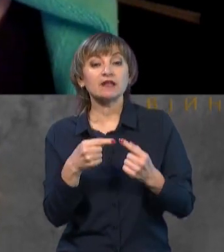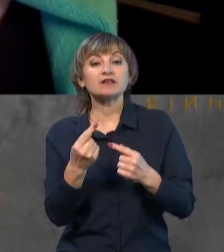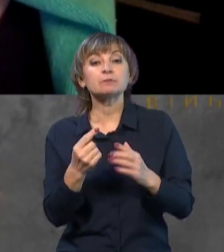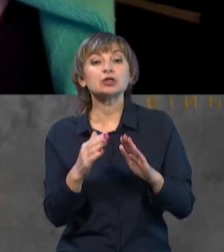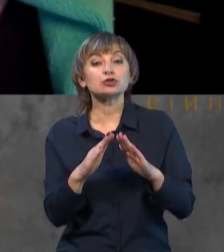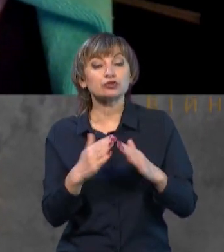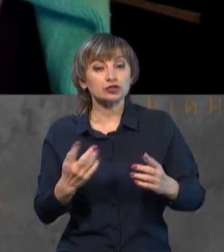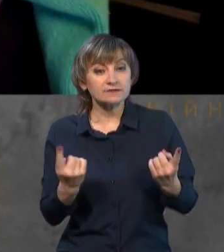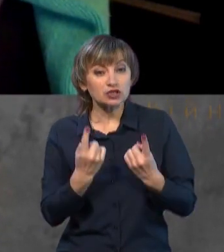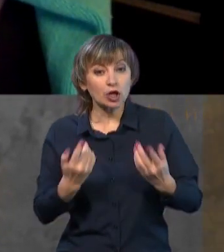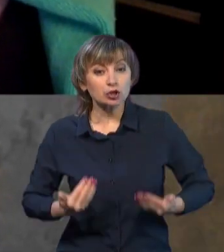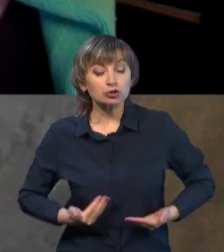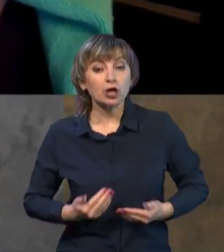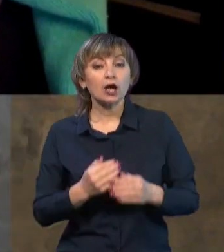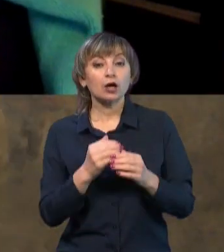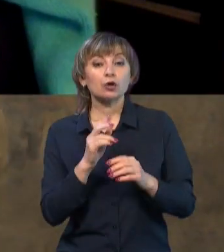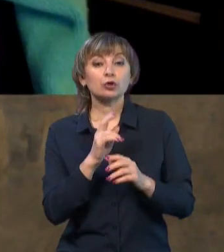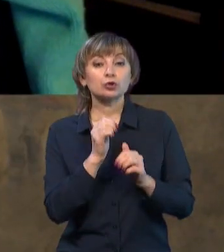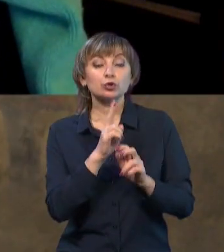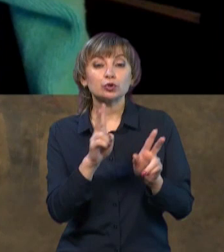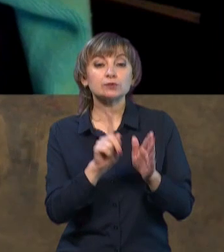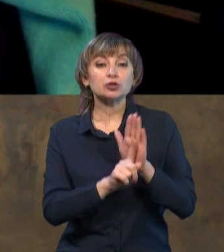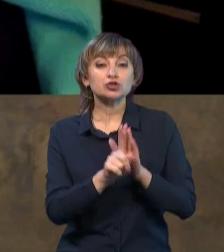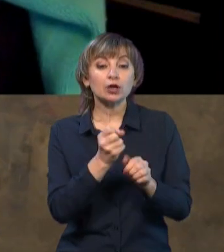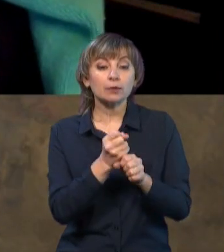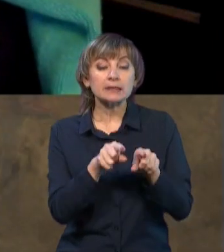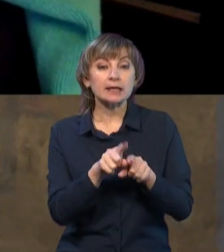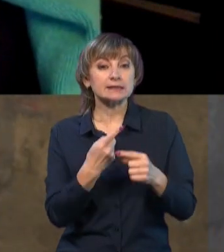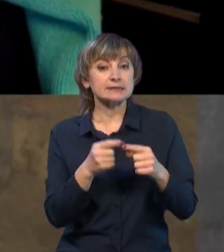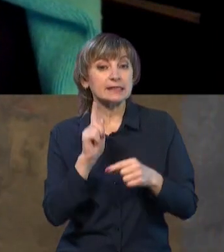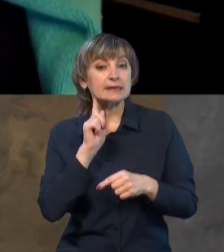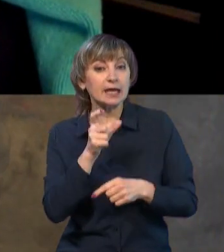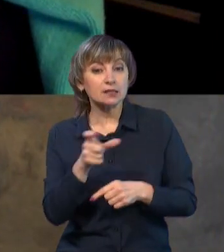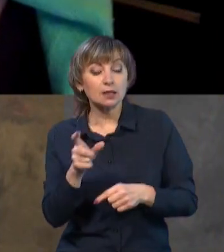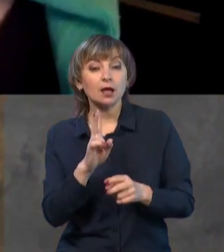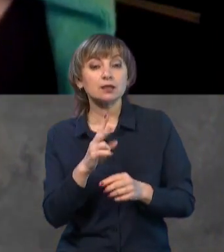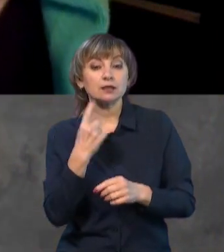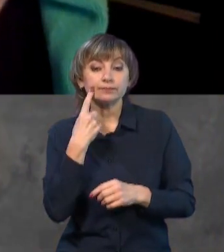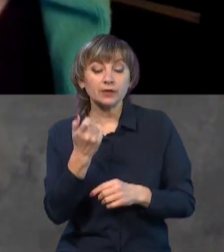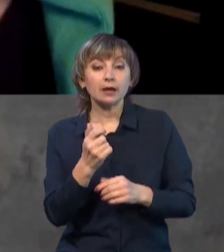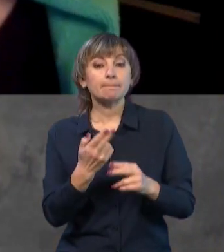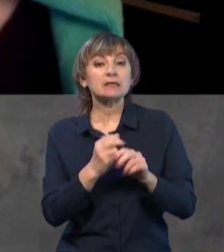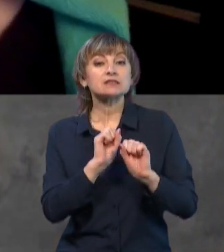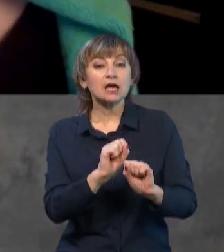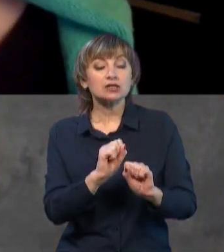книжці хтось починає робити так, щоб ці негідники, так, які кривдили беззахисних дітей,